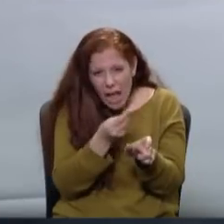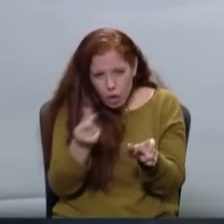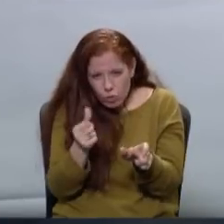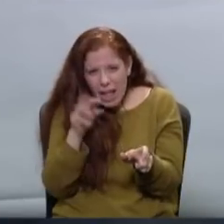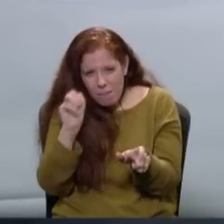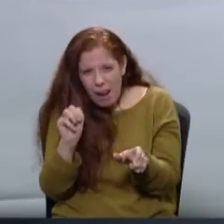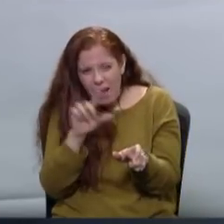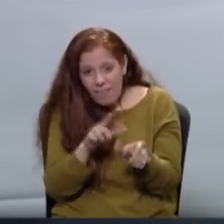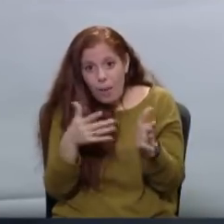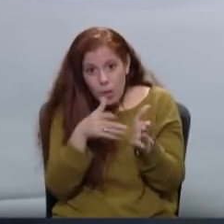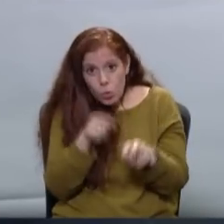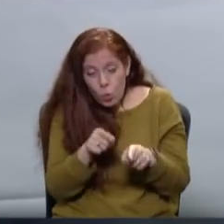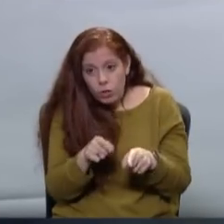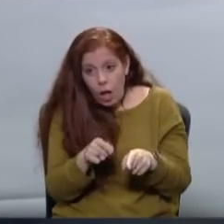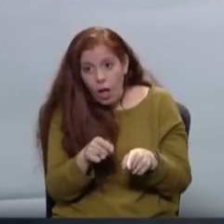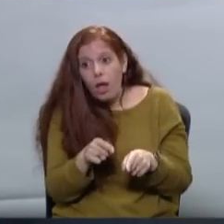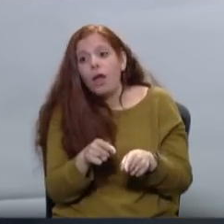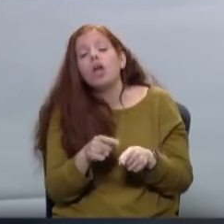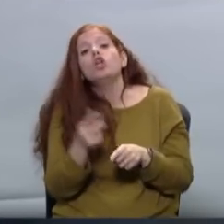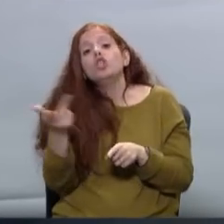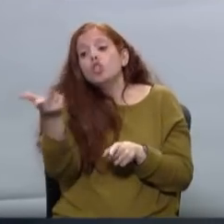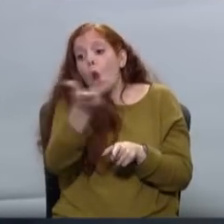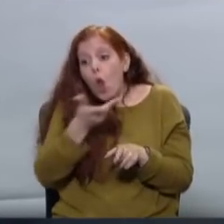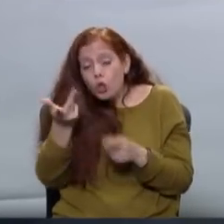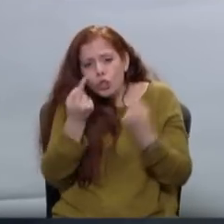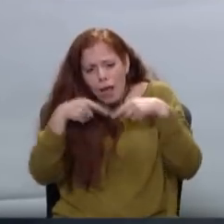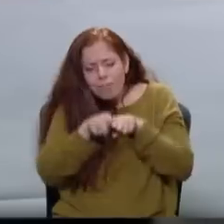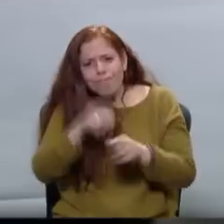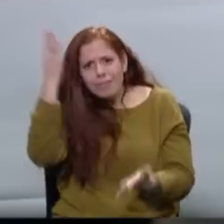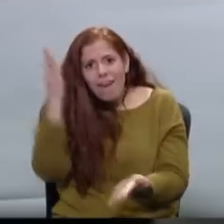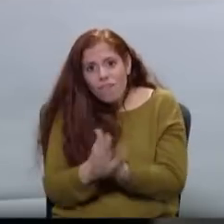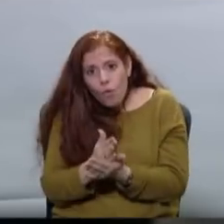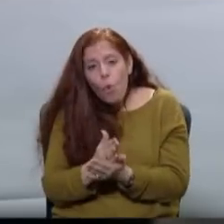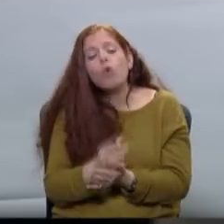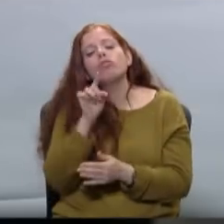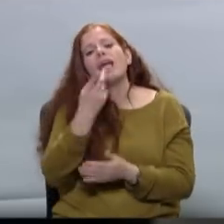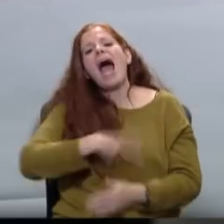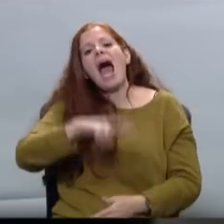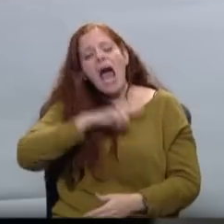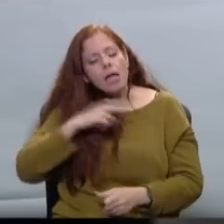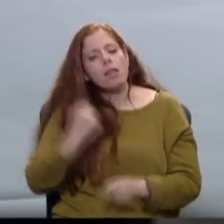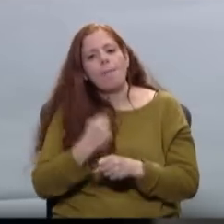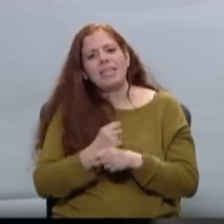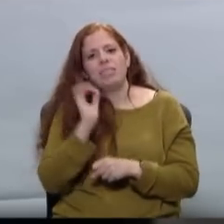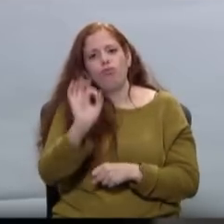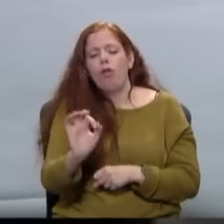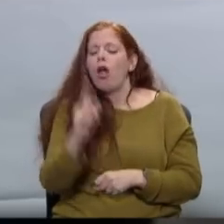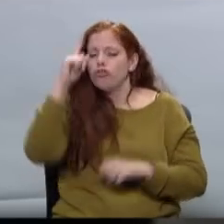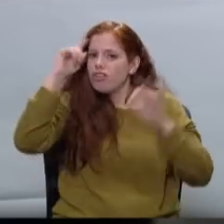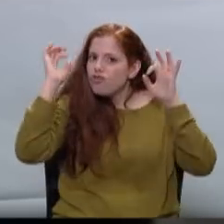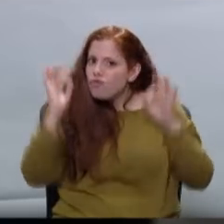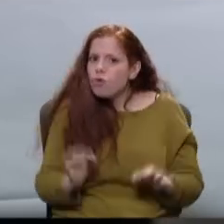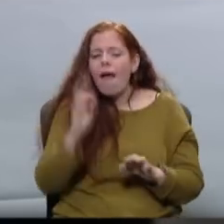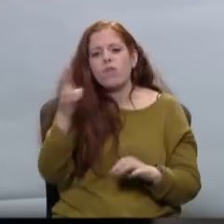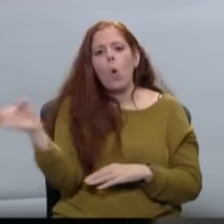זו פאנל מומחים, כן. כן, שלושתם באחד קבעו שהיא אחראית למעשיה, שהיא שפויה